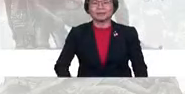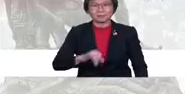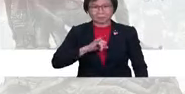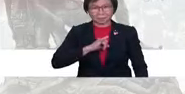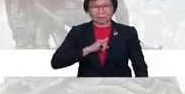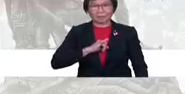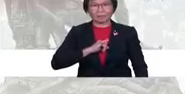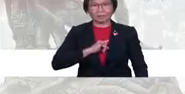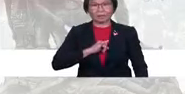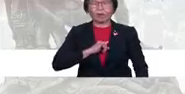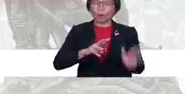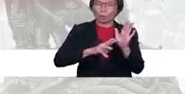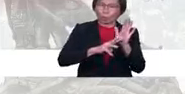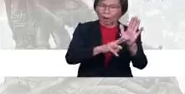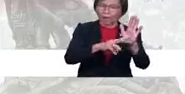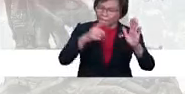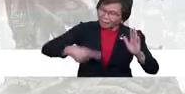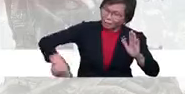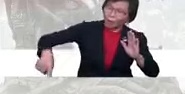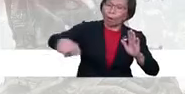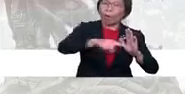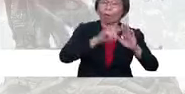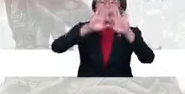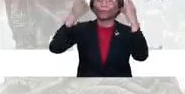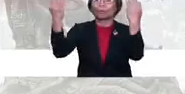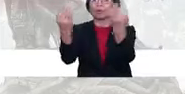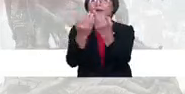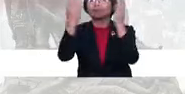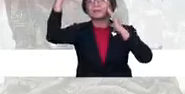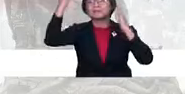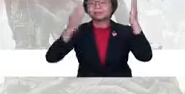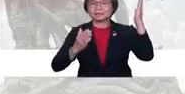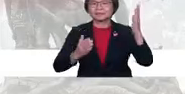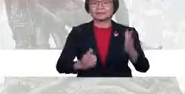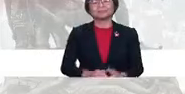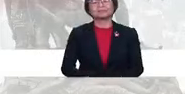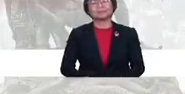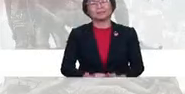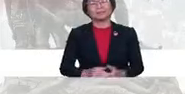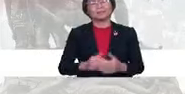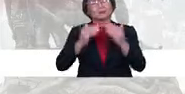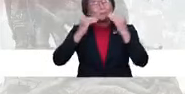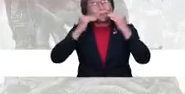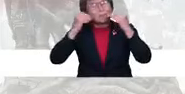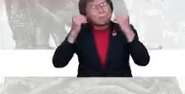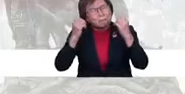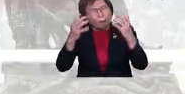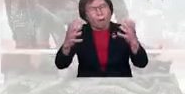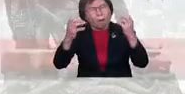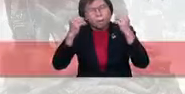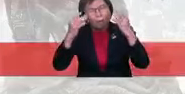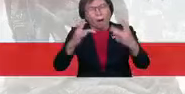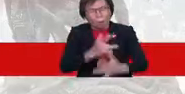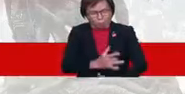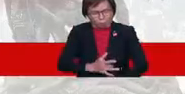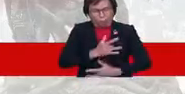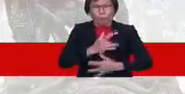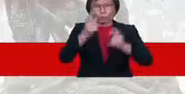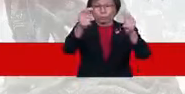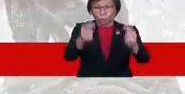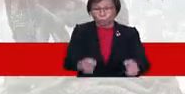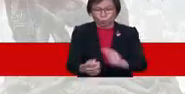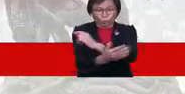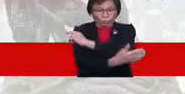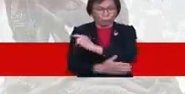bagi pihak seluruh keluarga Malaysia mengalung setinggi-tinggi penghargaan kepada tokoh-tokoh